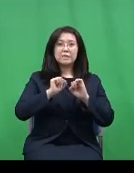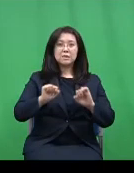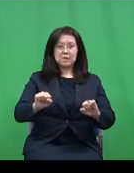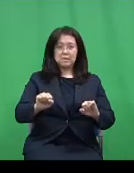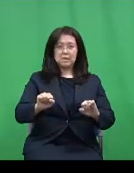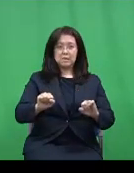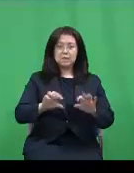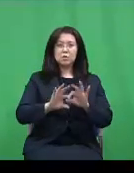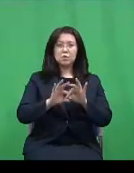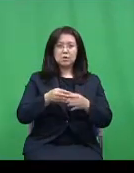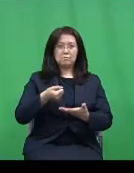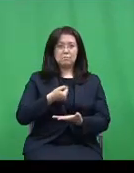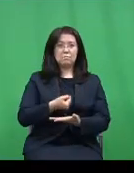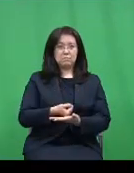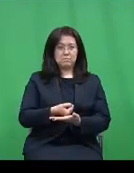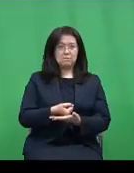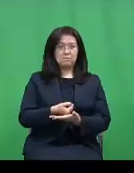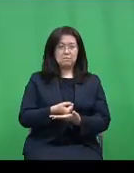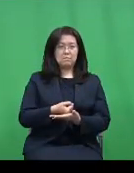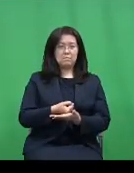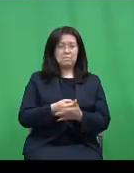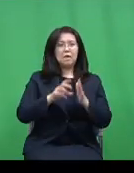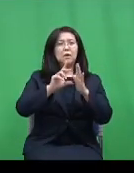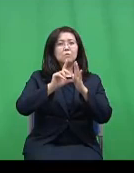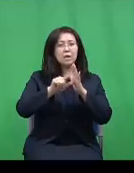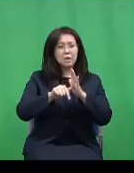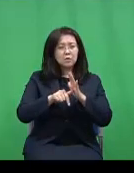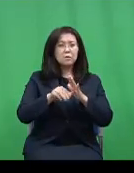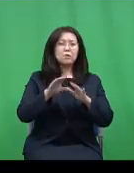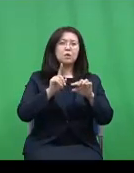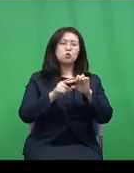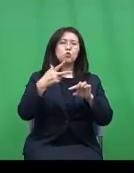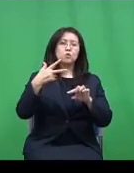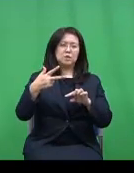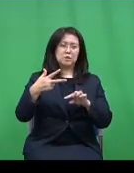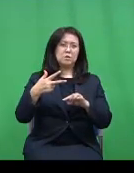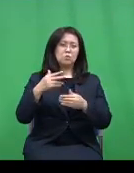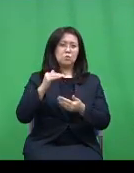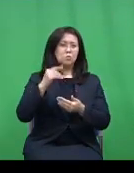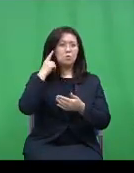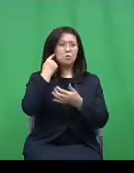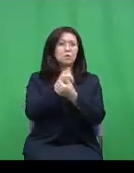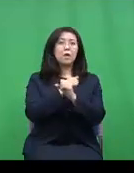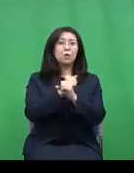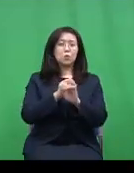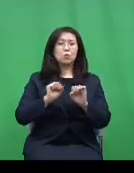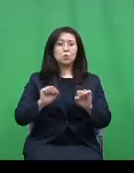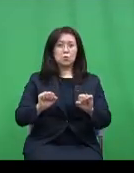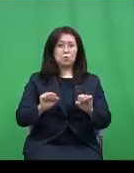っては中止ということも含めてですね、検討することになるというふうに、伺っ